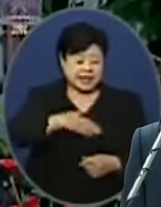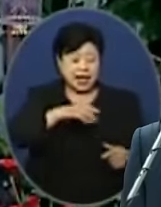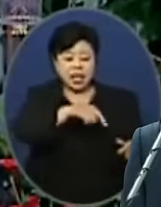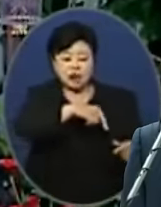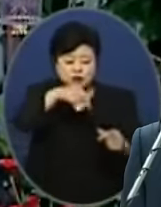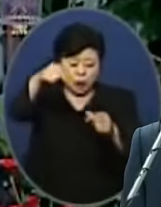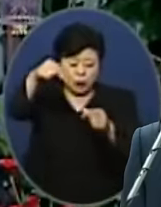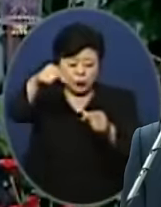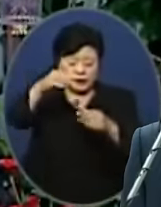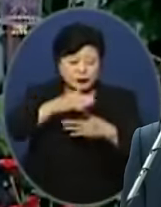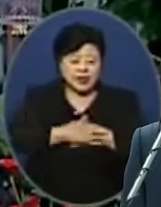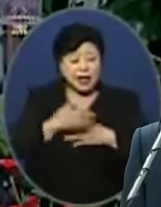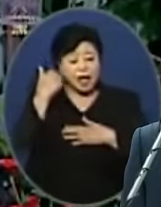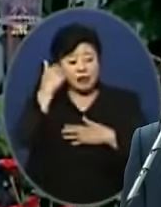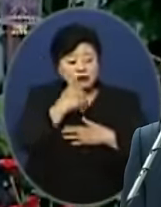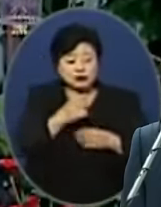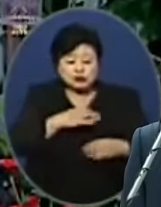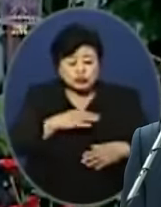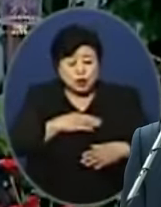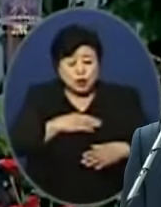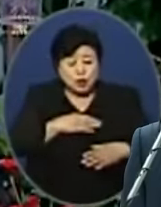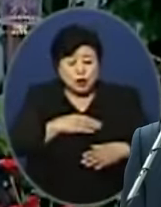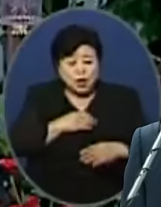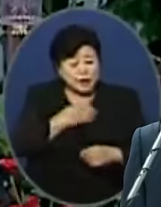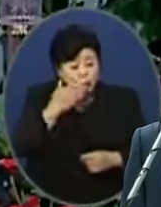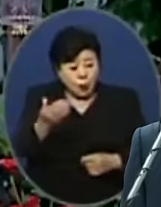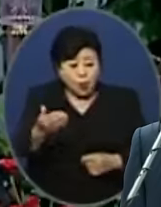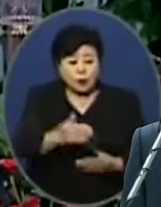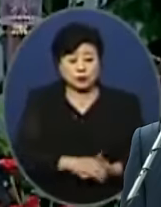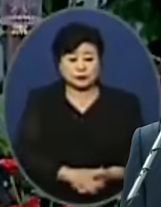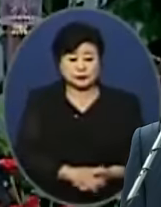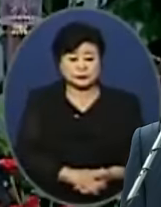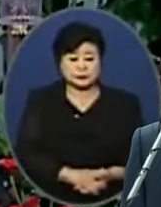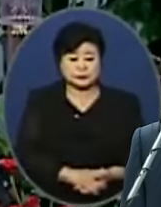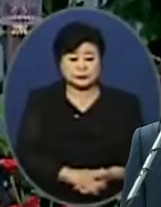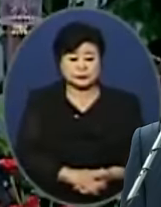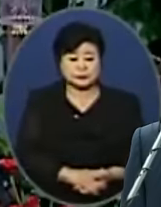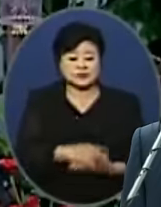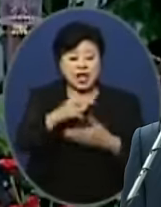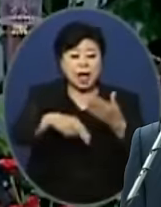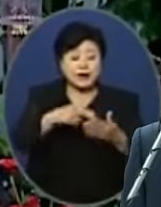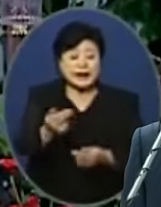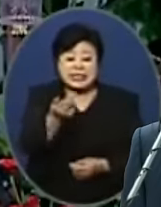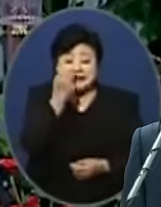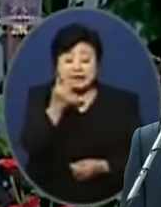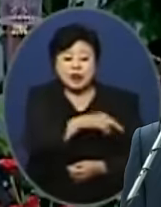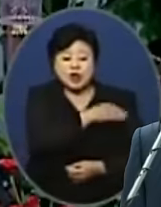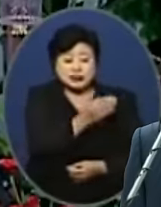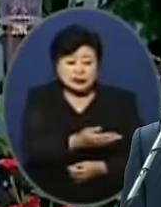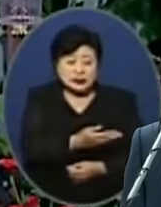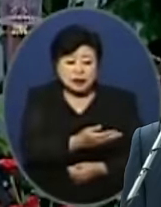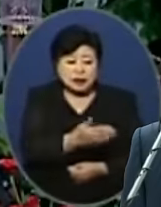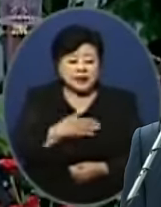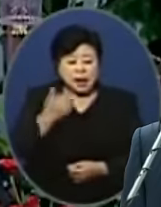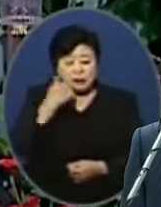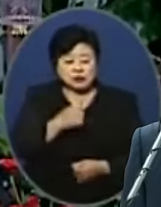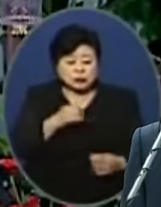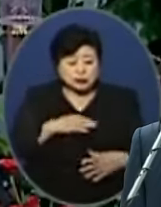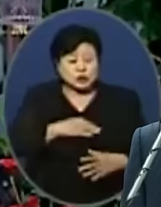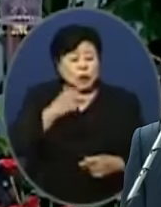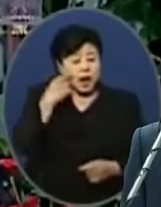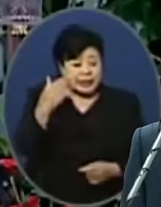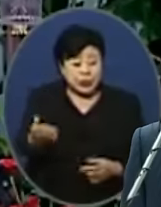나의 구원이시니 내가 누구를 두려워하리요. 야훼는 내 생명의 능력이시니 내가